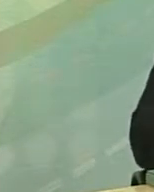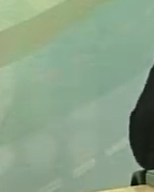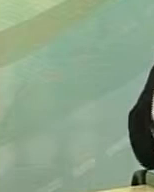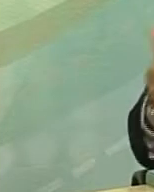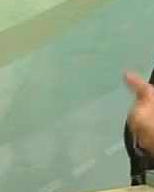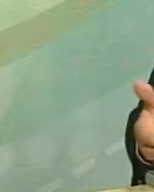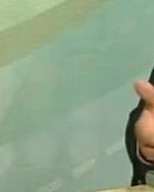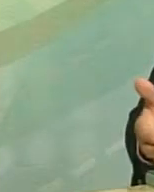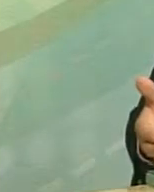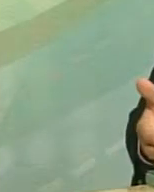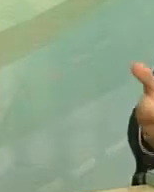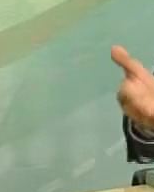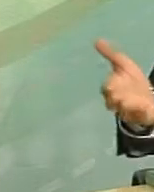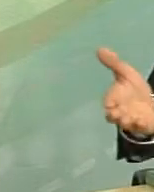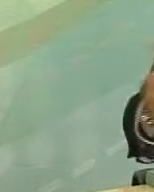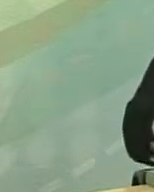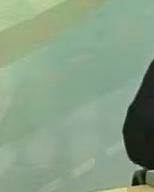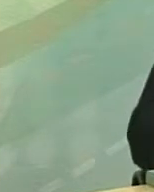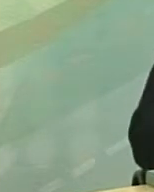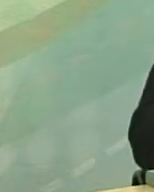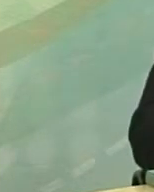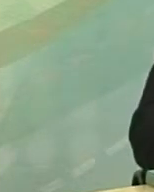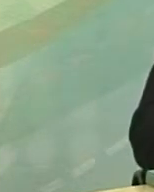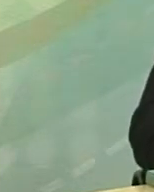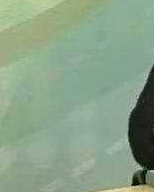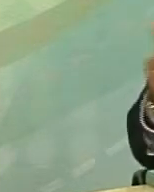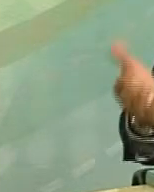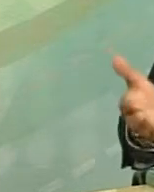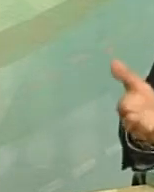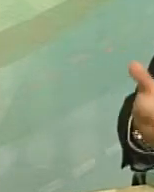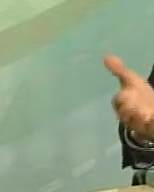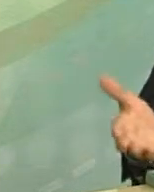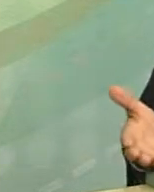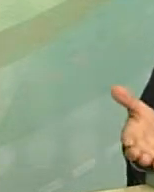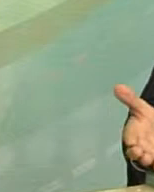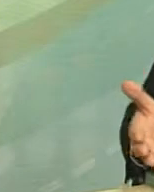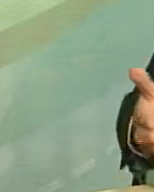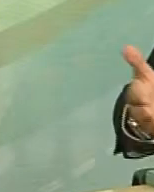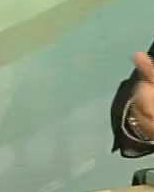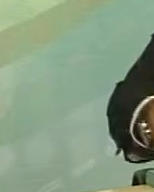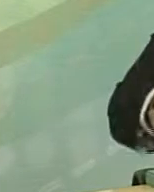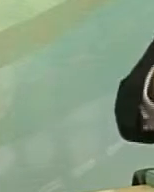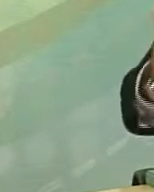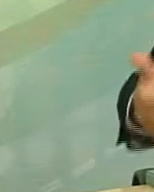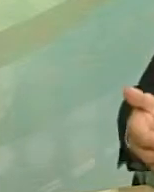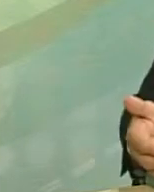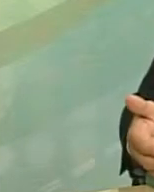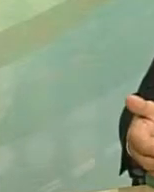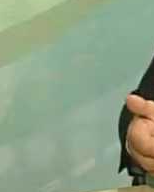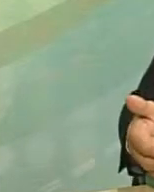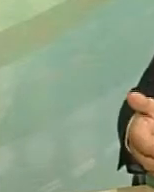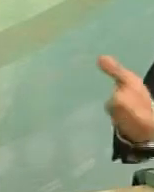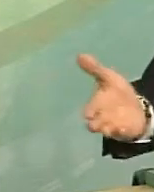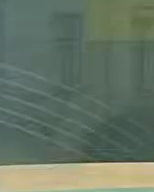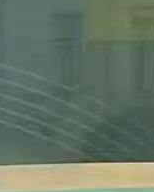ну, вони вже йдуть на певні поступки. До речі, вчора Царьов заявив про те, що вони не визнають проєкт Новоросії, як вони мають бути в складі